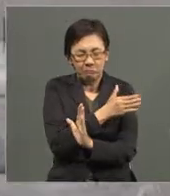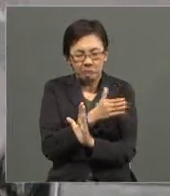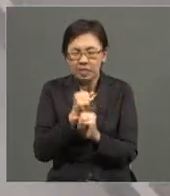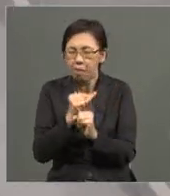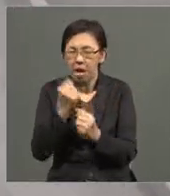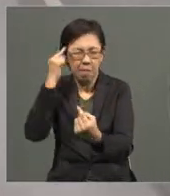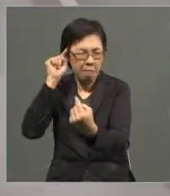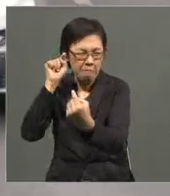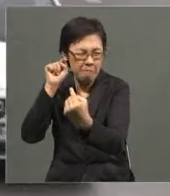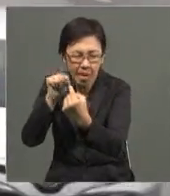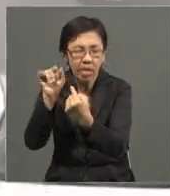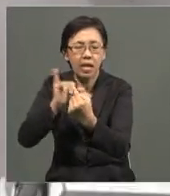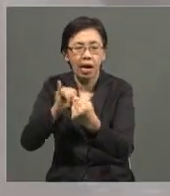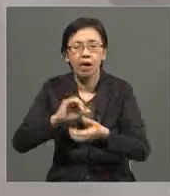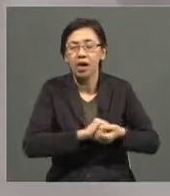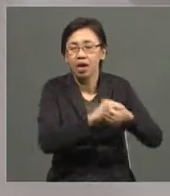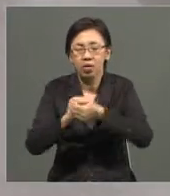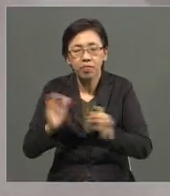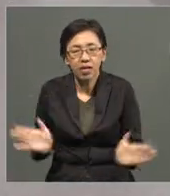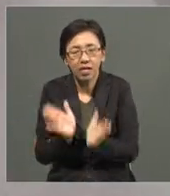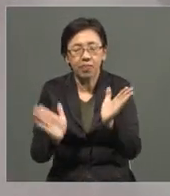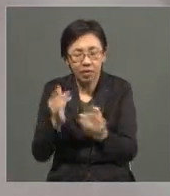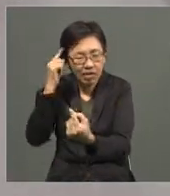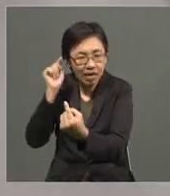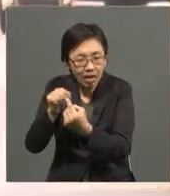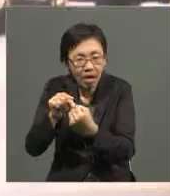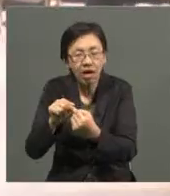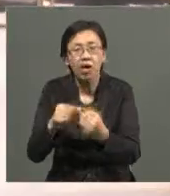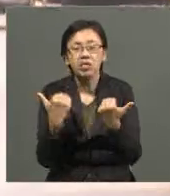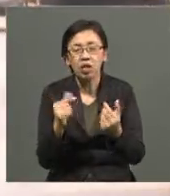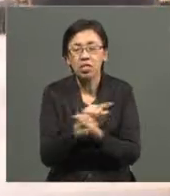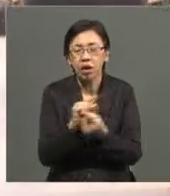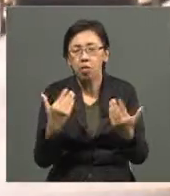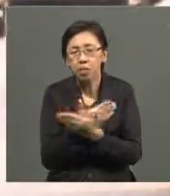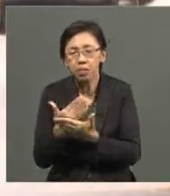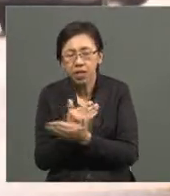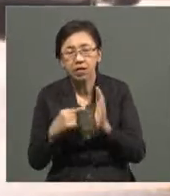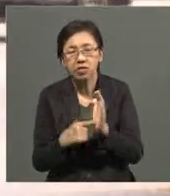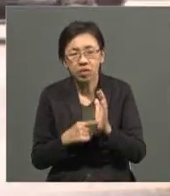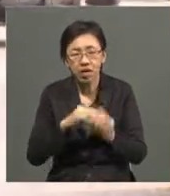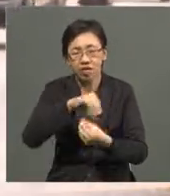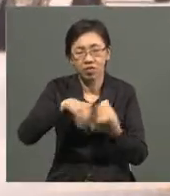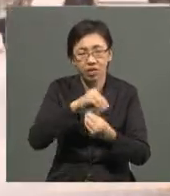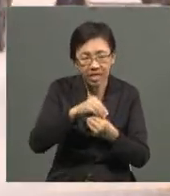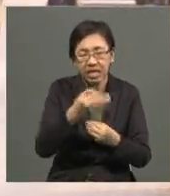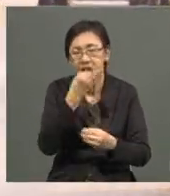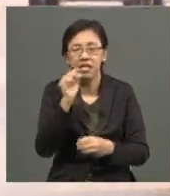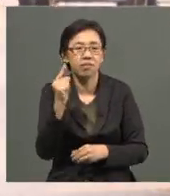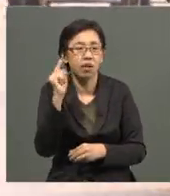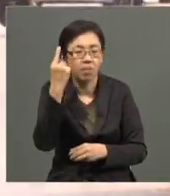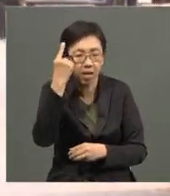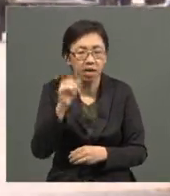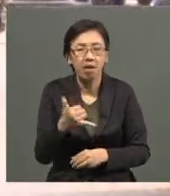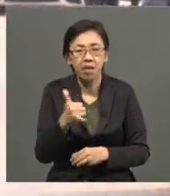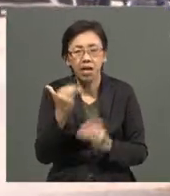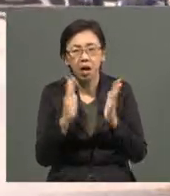และยังต้องร่วมมือกันขับเคลื่อนให้สอดคล้องกับสังคมที่เปลี่ยนแปลงเช่นการเกิดขึ้นของธุรกิจและอาชีพใหม่ๆที่ทำให้